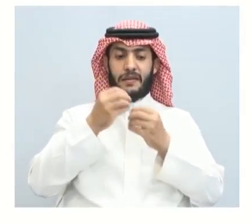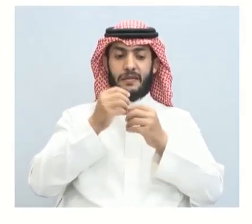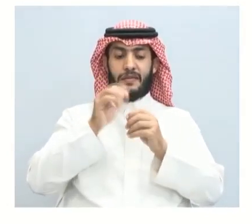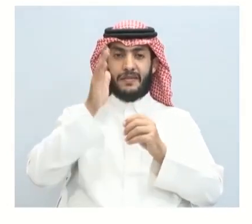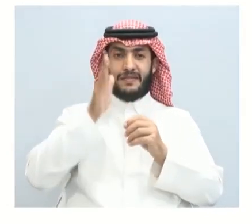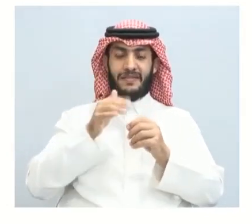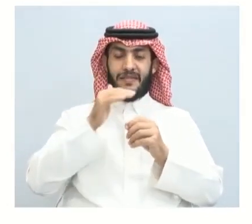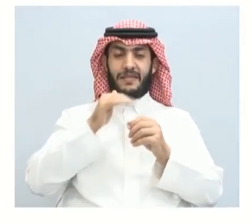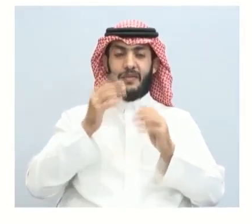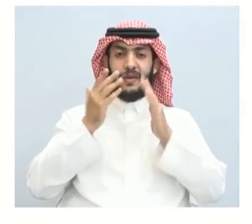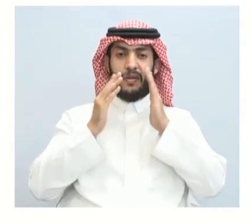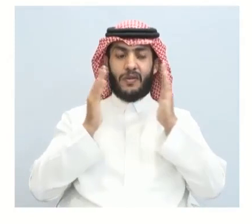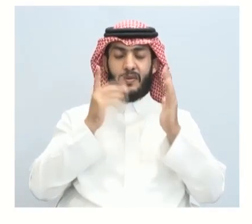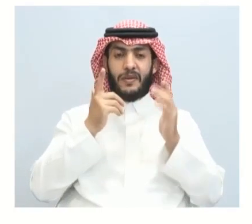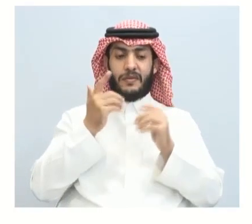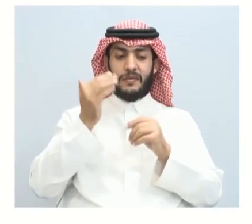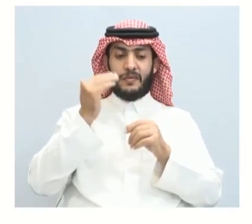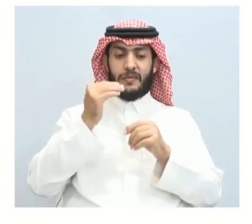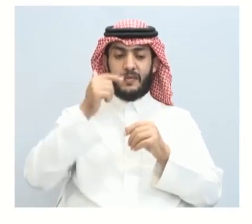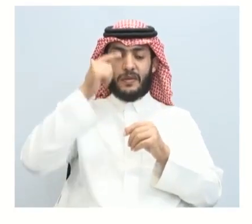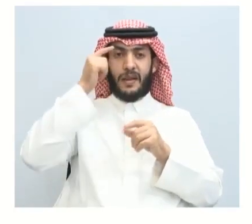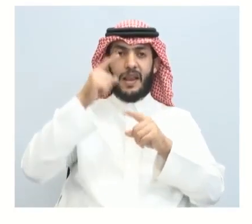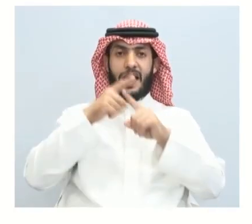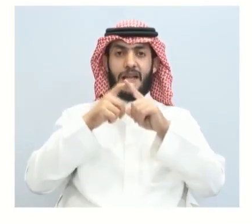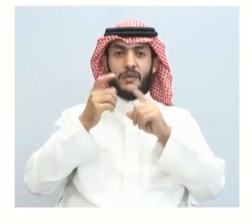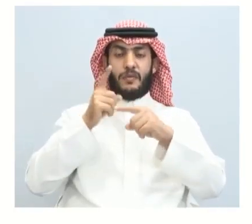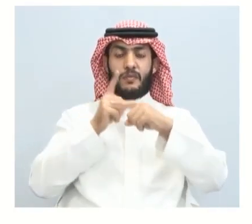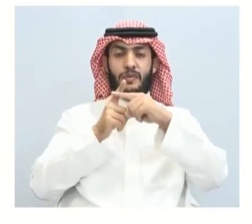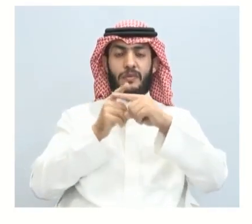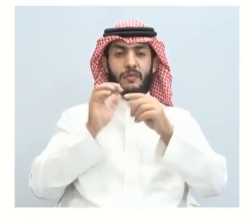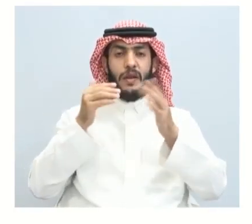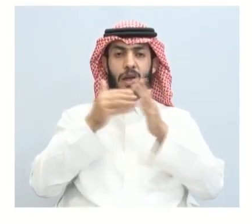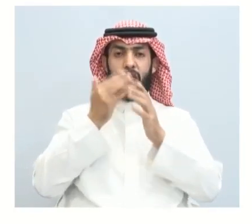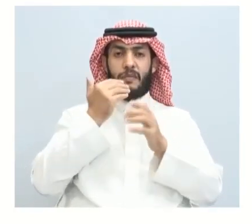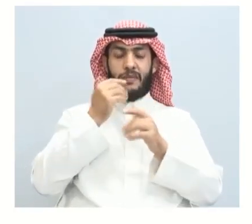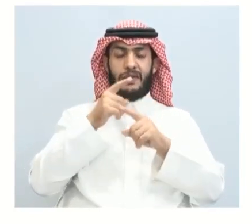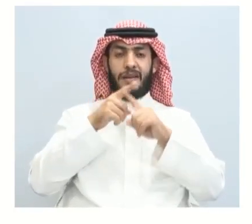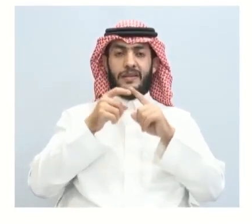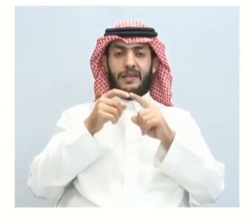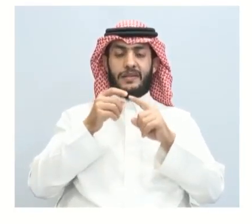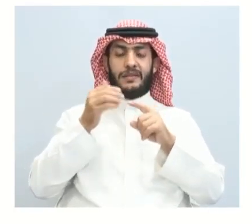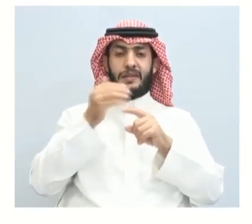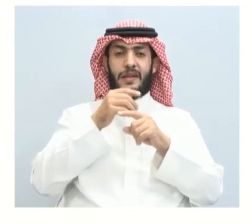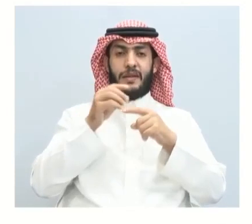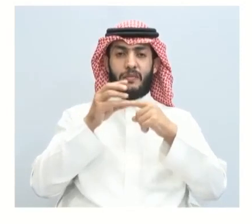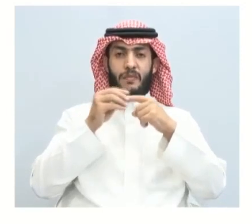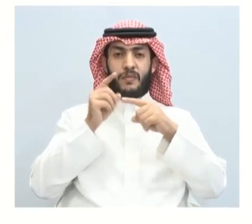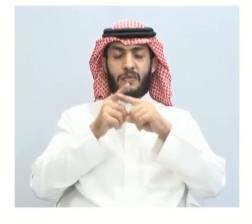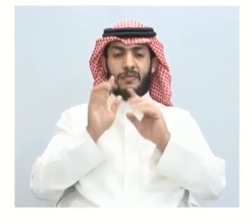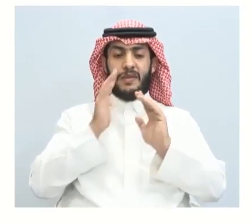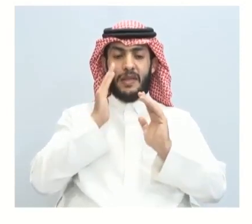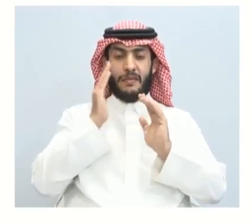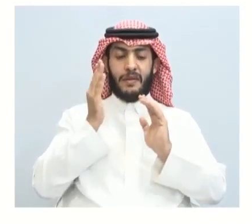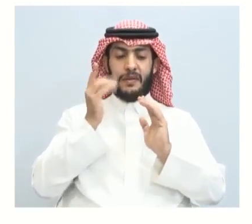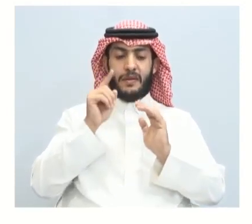من جهه الاطراف وين رايحه او عندما الاكس تذهب الى موجب ما لا نهايه ولما الاكس تذهب الى سالب ما لا نهايه يعني من جهه